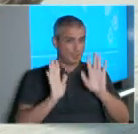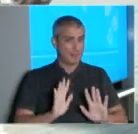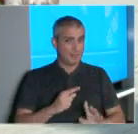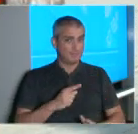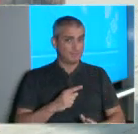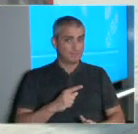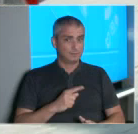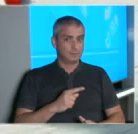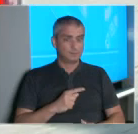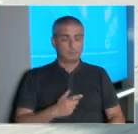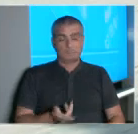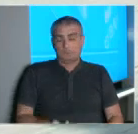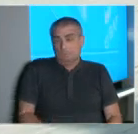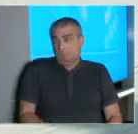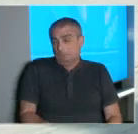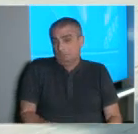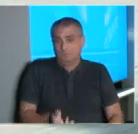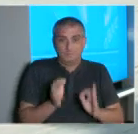בטלוויזיה? האמת שזה